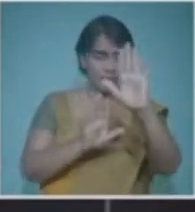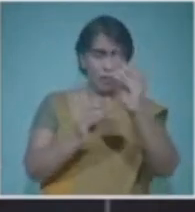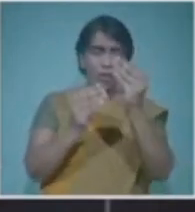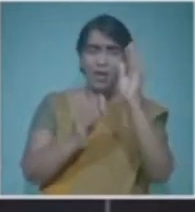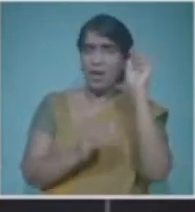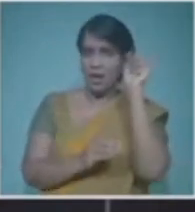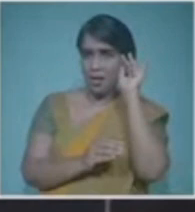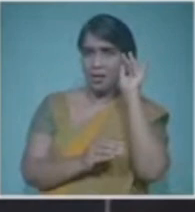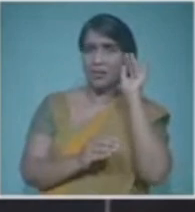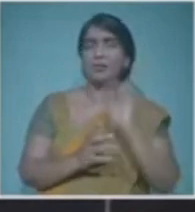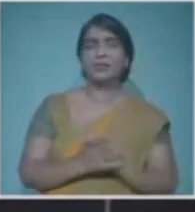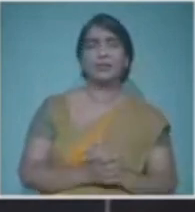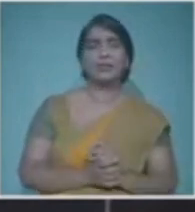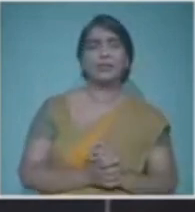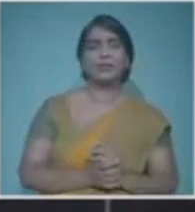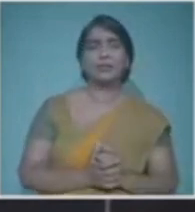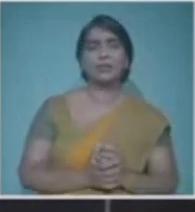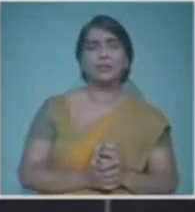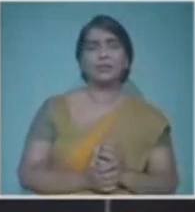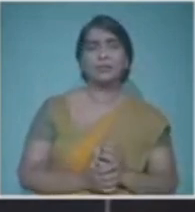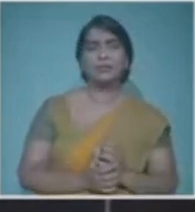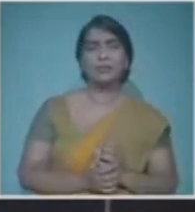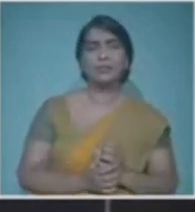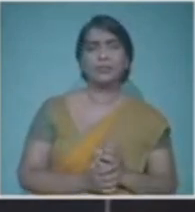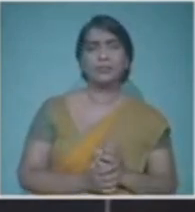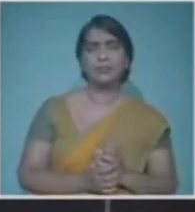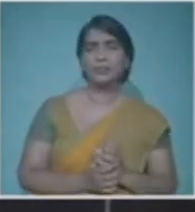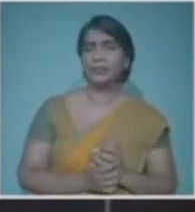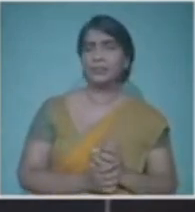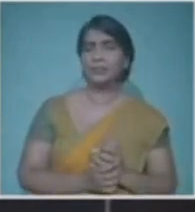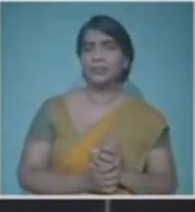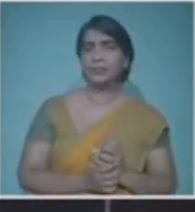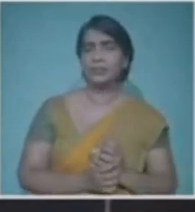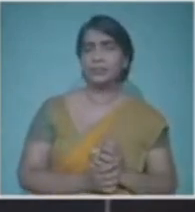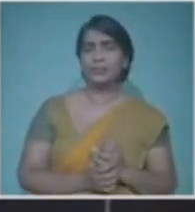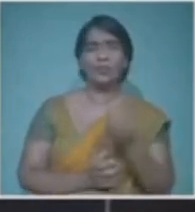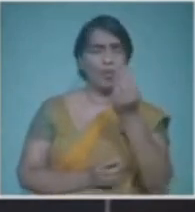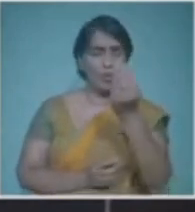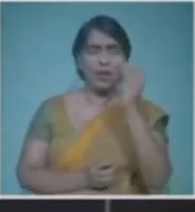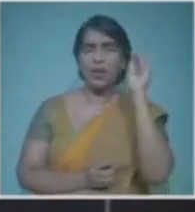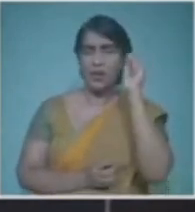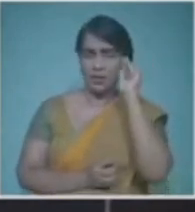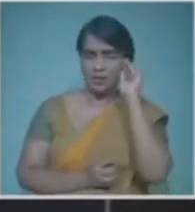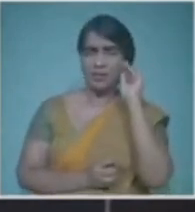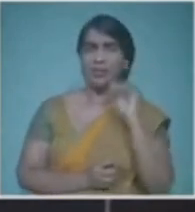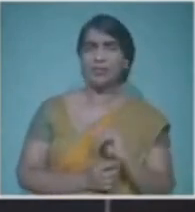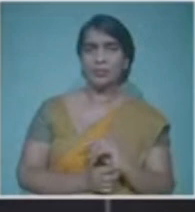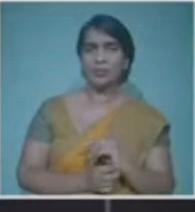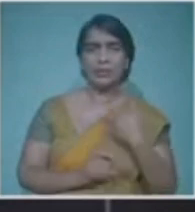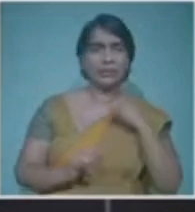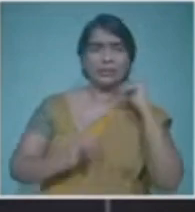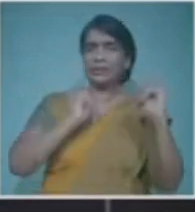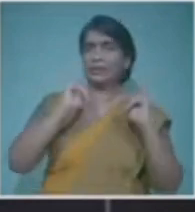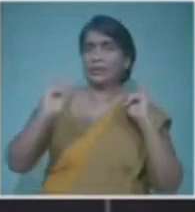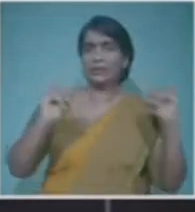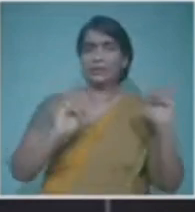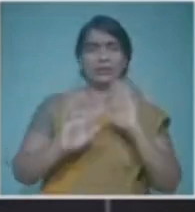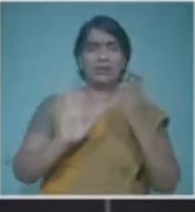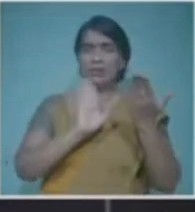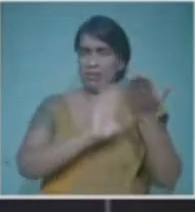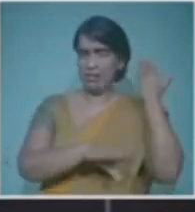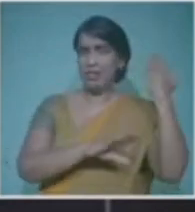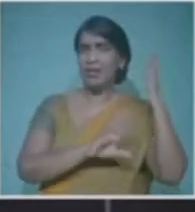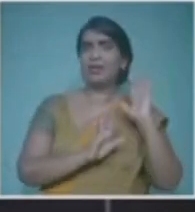ඉතින් නෑ නෑ නෑ නෑ ඒක නෙවෙයි ඒ කතාව නෙවෙයි පොඩ අහගන්න මම මේ කාටවත් දොස් කියනෝ නෙවෙයි ඉතිහාසයේ වෙච්ච